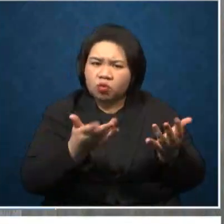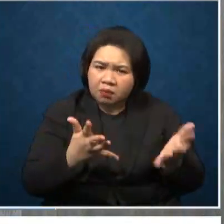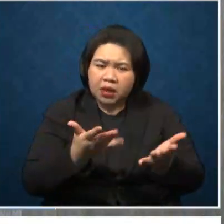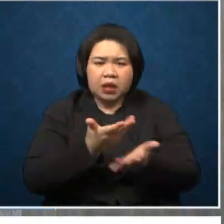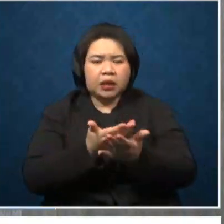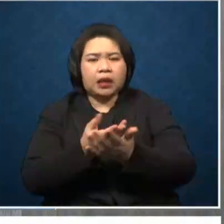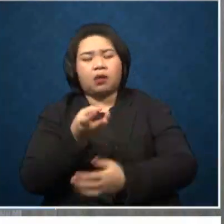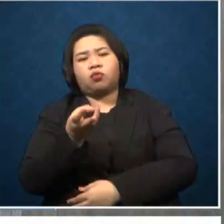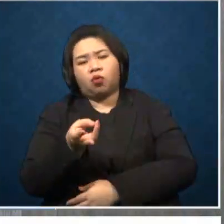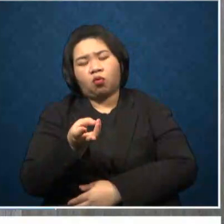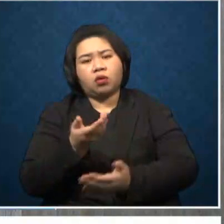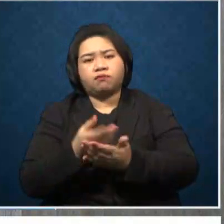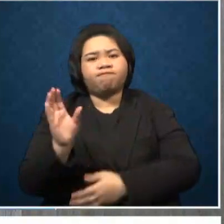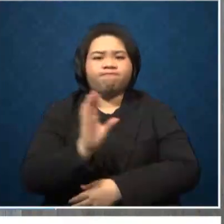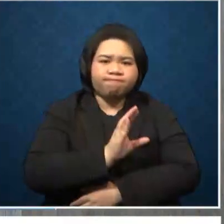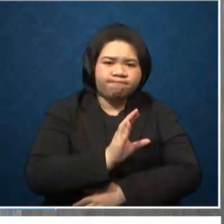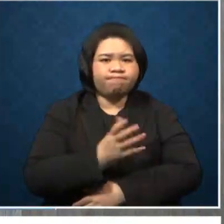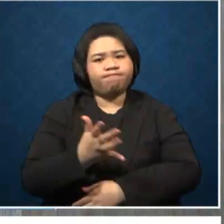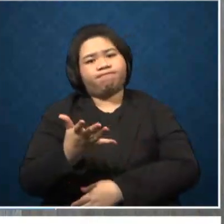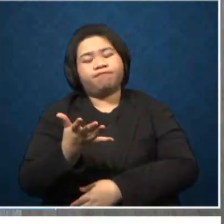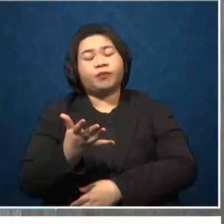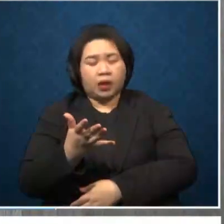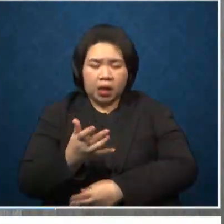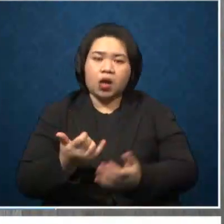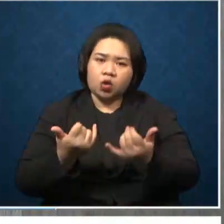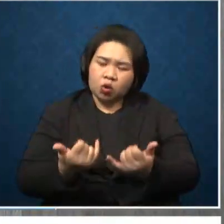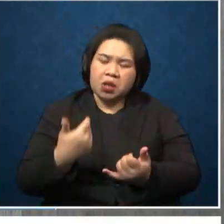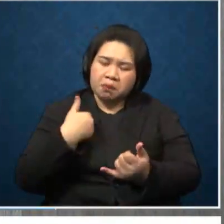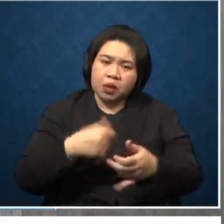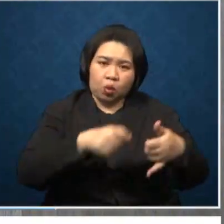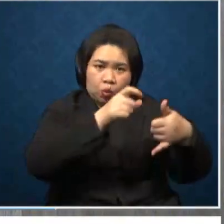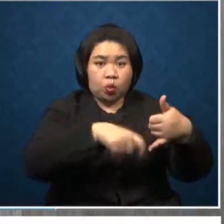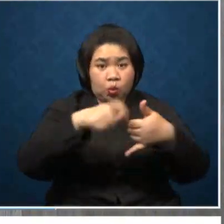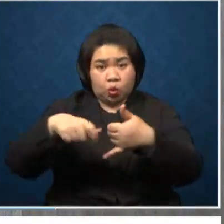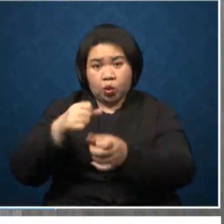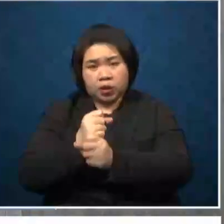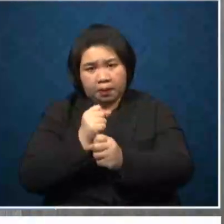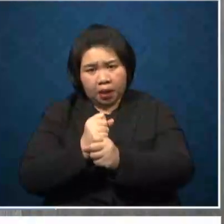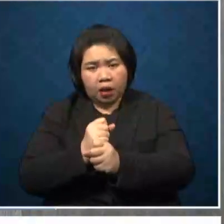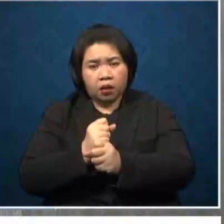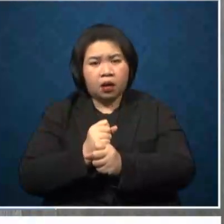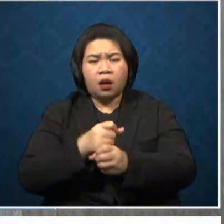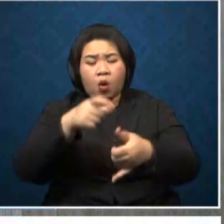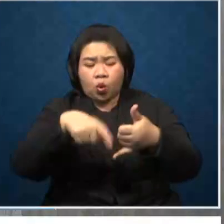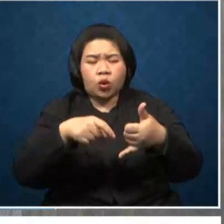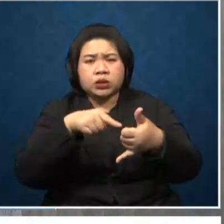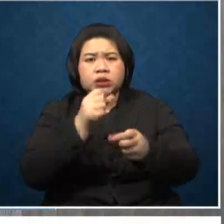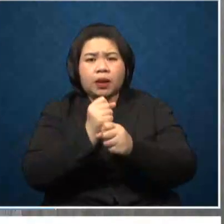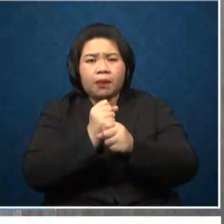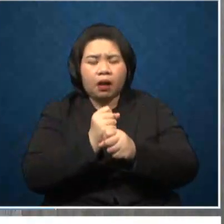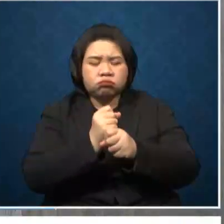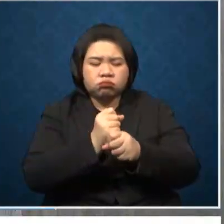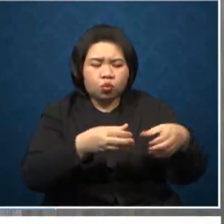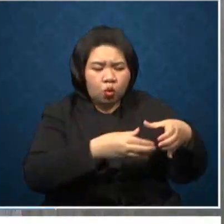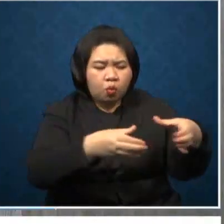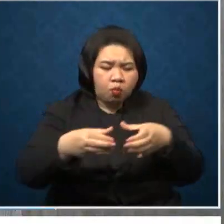มีงบประมาณเพราะฉะนั้นมันมีตัวละครแล้วตัวละครนี้ก็เป็นบทบาทซ้ำๆกับในหลายๆ